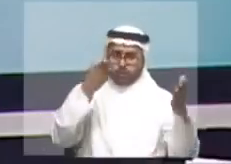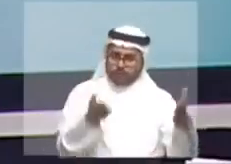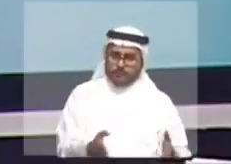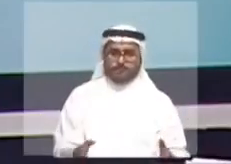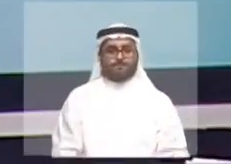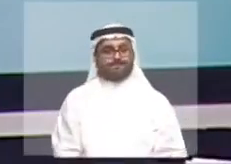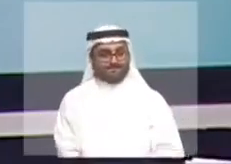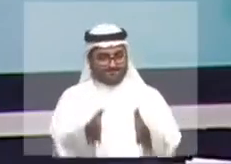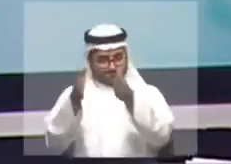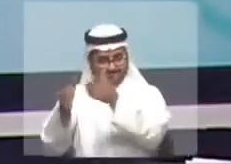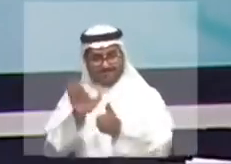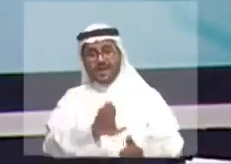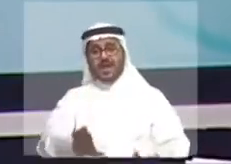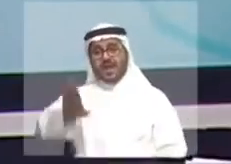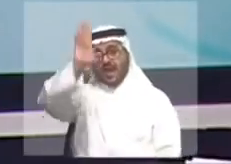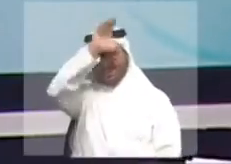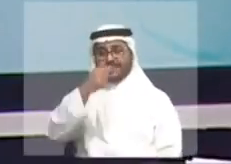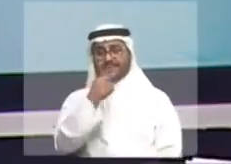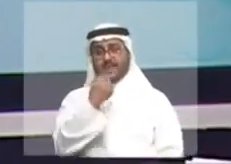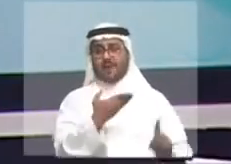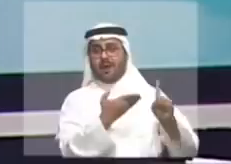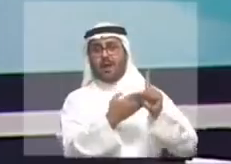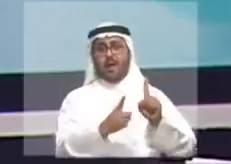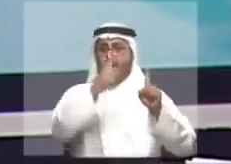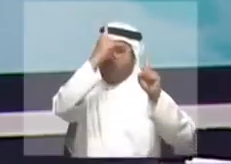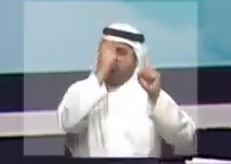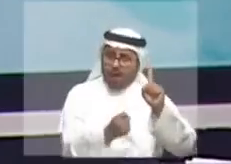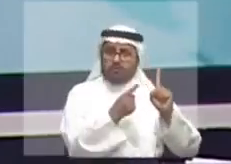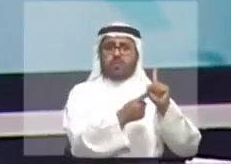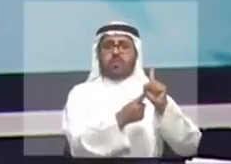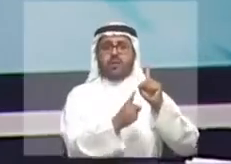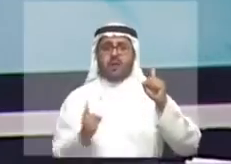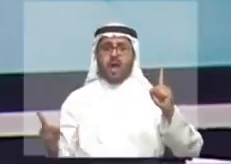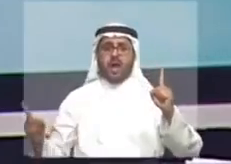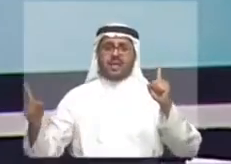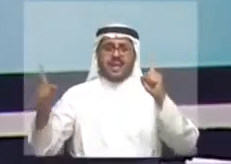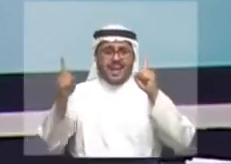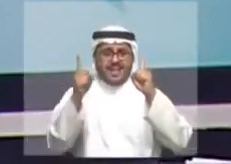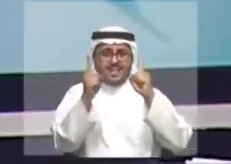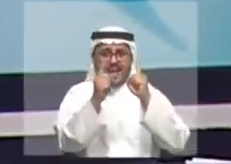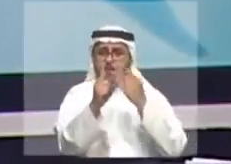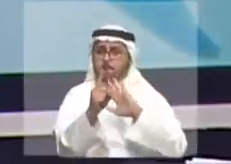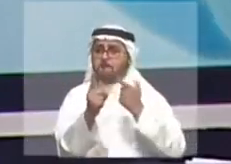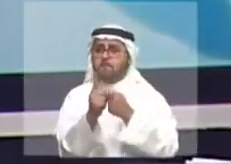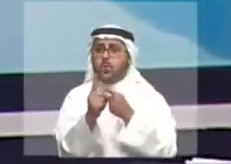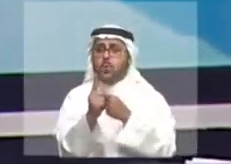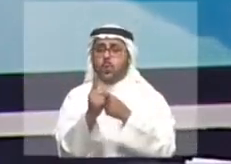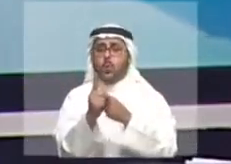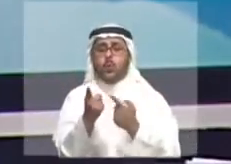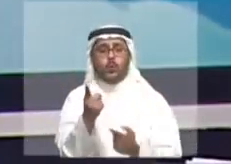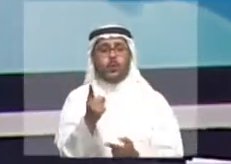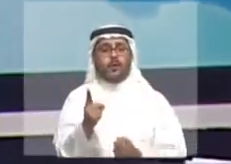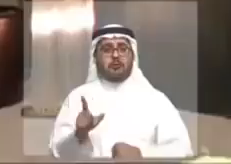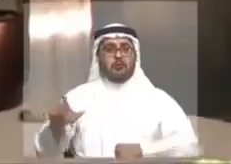كما التقى خادم الحرمين الشريفين الملك سلمان بن عبد العزيز آل سعود يحفظه الله في مركز الملك عبد العزيز الثقافي العالمي في